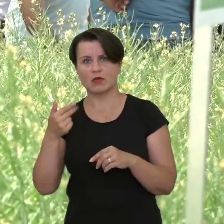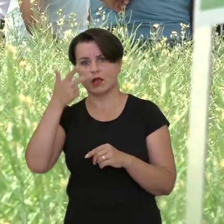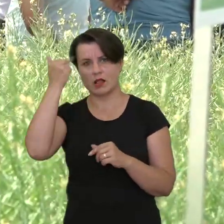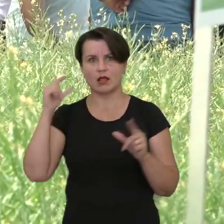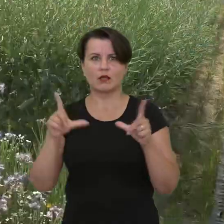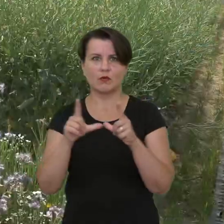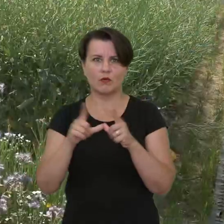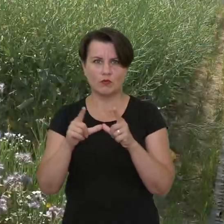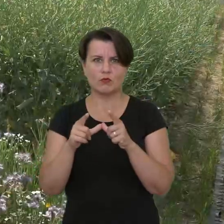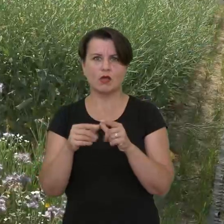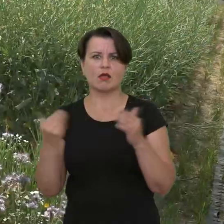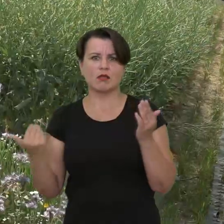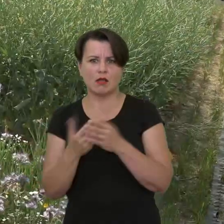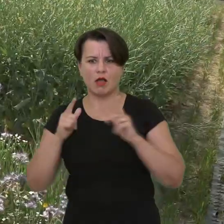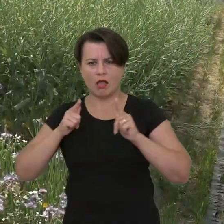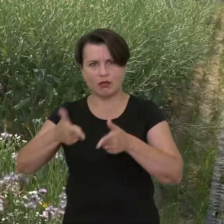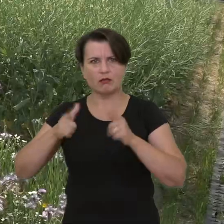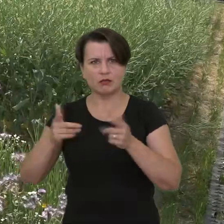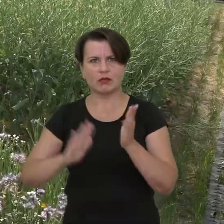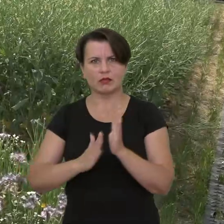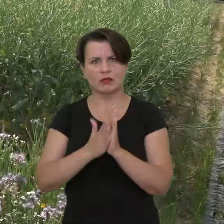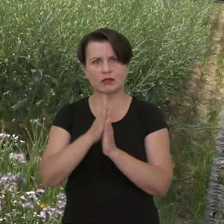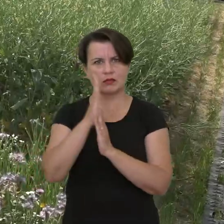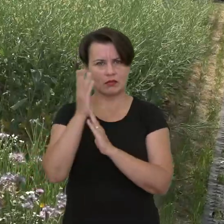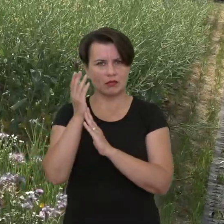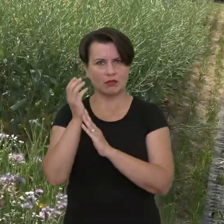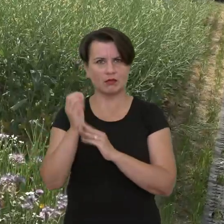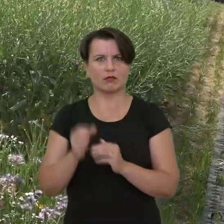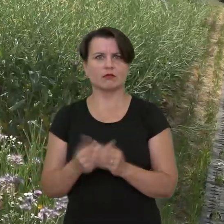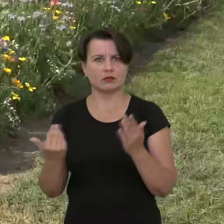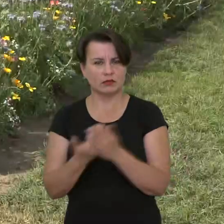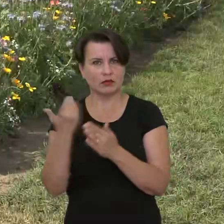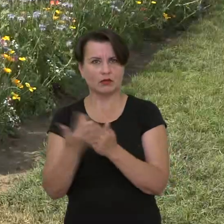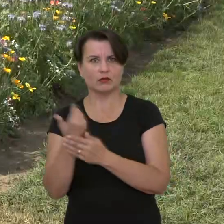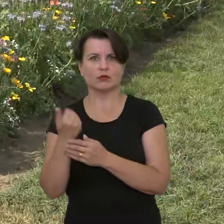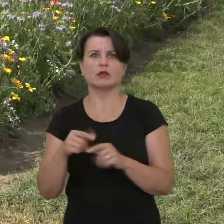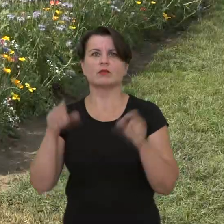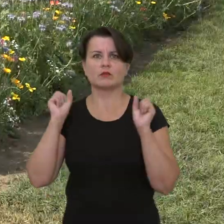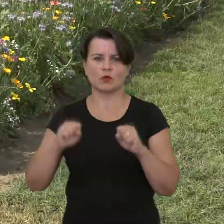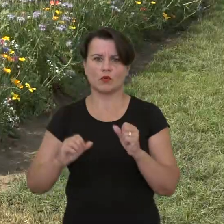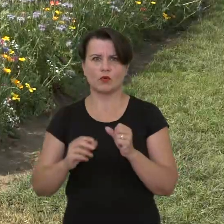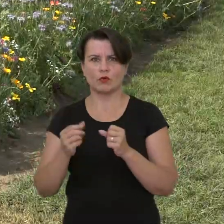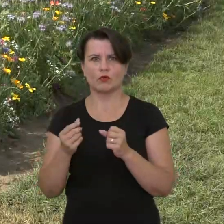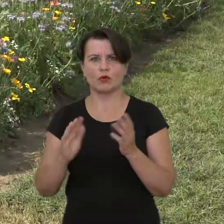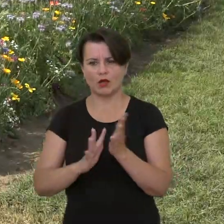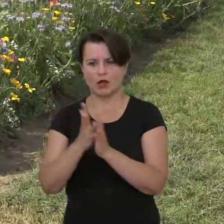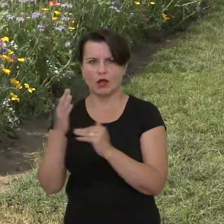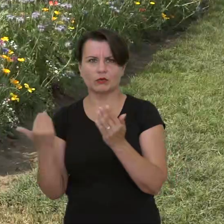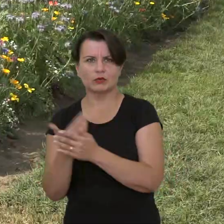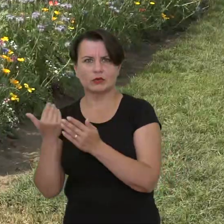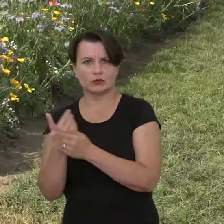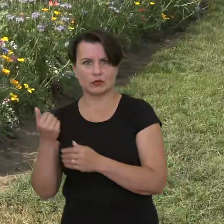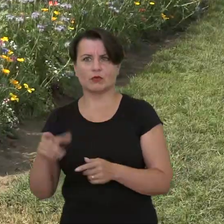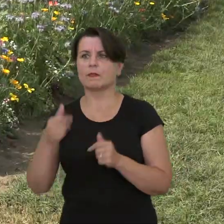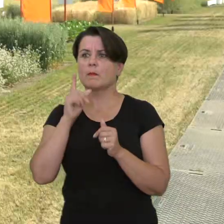dažniau diegia pažangias technologijas ir ieško nišų auginti paklausiausias kultūras. Deja, ne visi gali įsigyti pačią